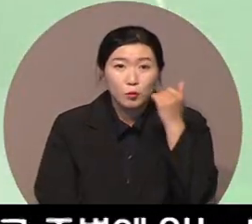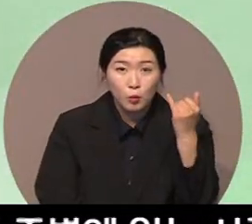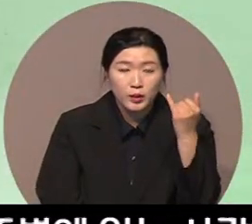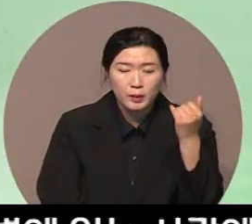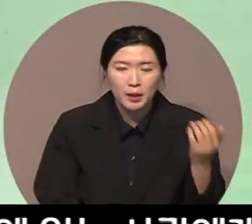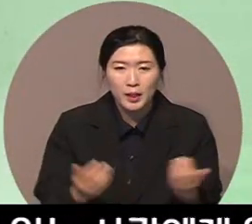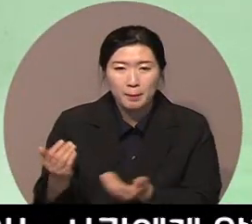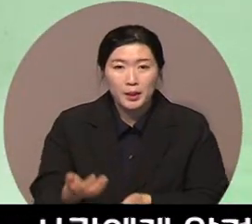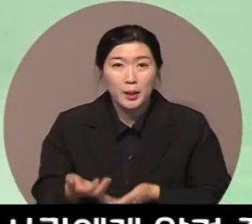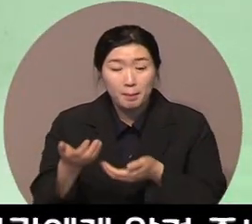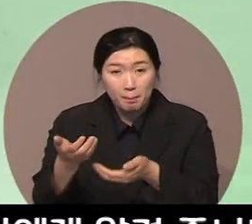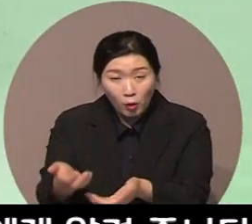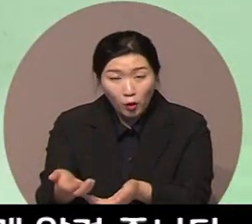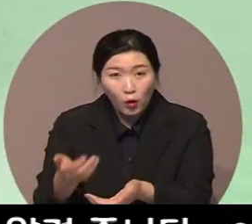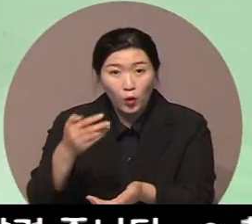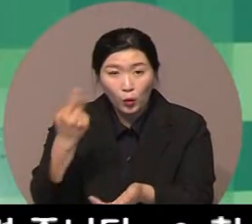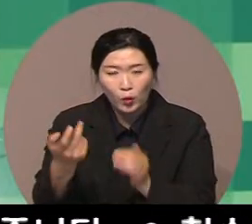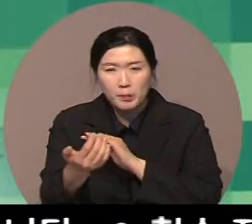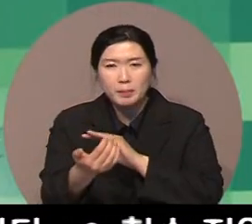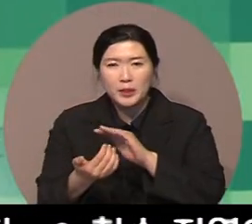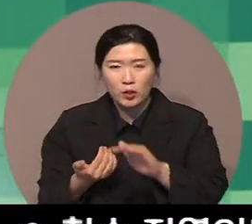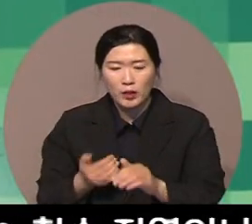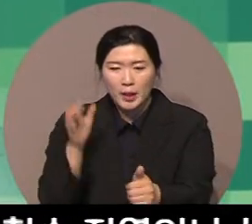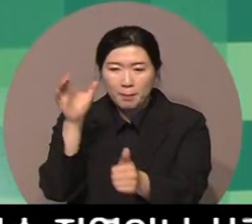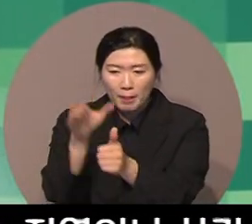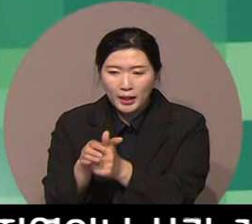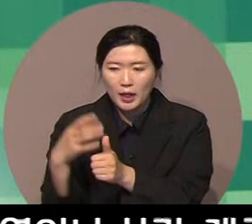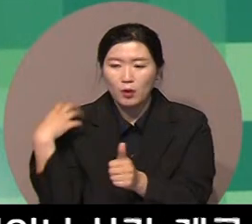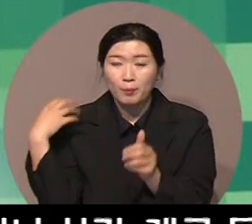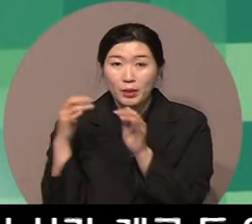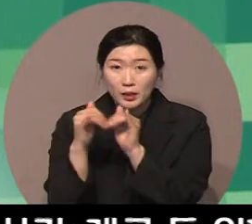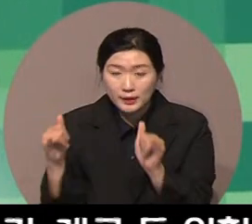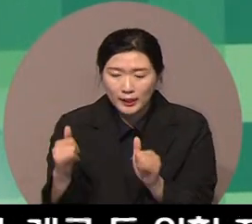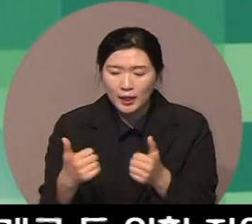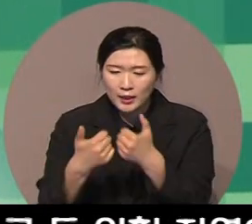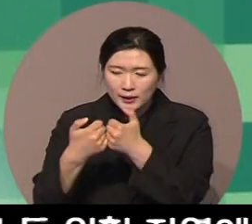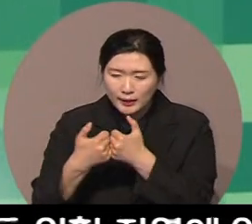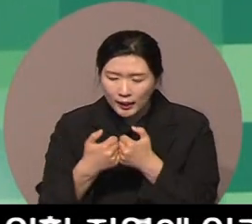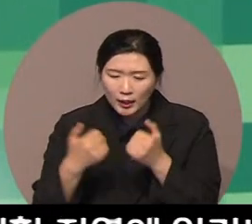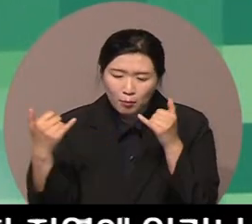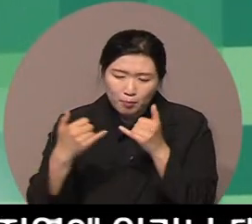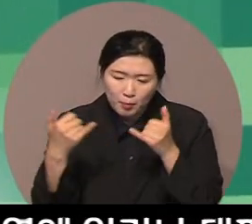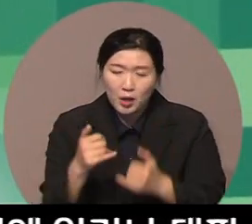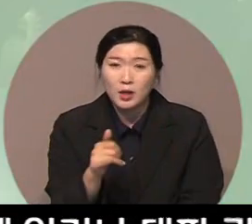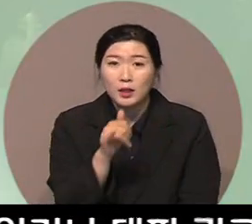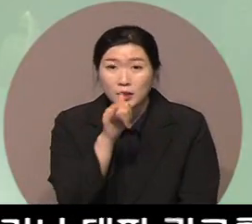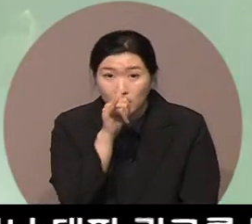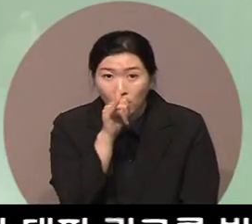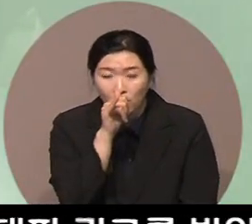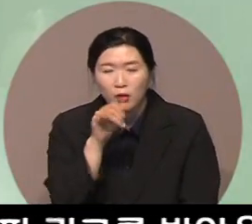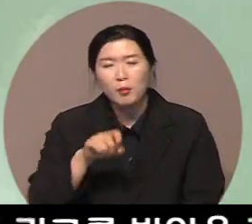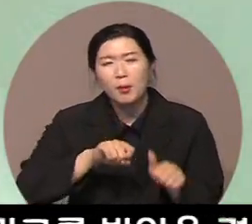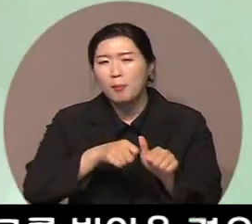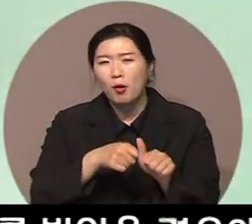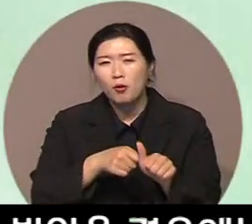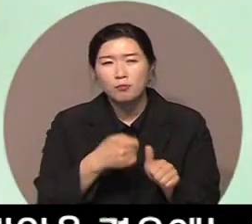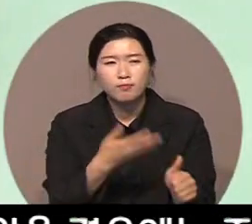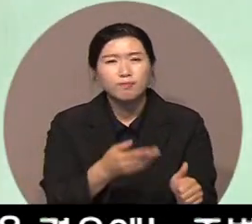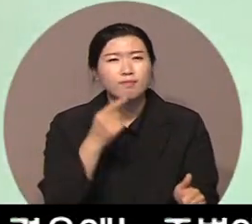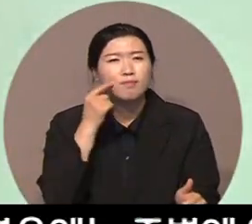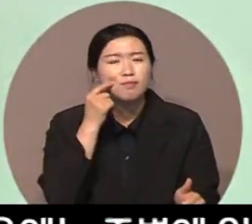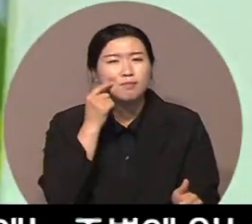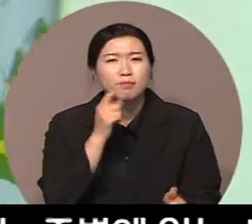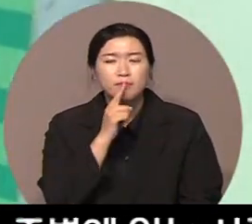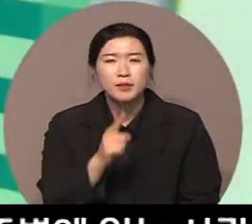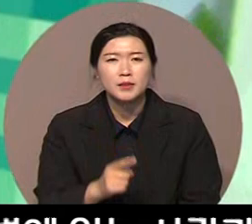베이비박스에 벌어두고 왔더라도 사전에 아이를 맡게 될 관리자 측과 충분한 상담 혹은 협조 요청을 했다면 처벌할